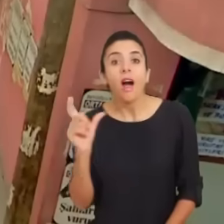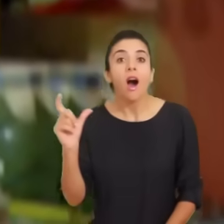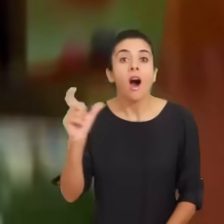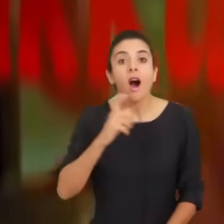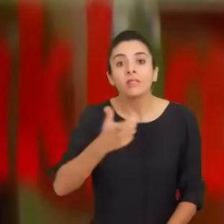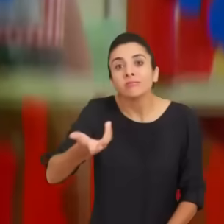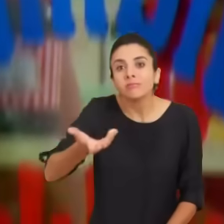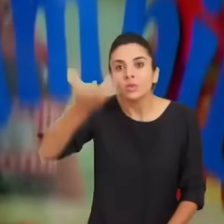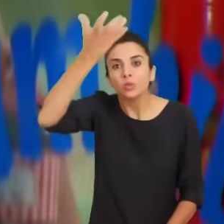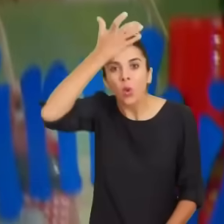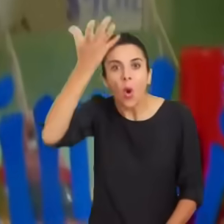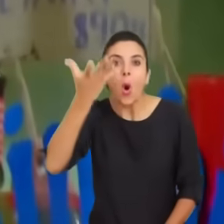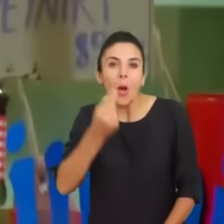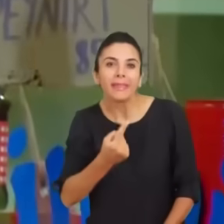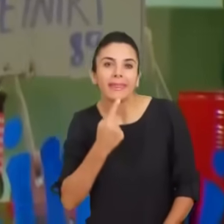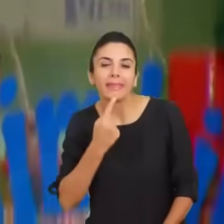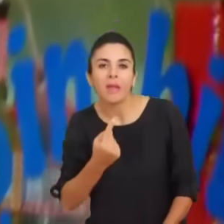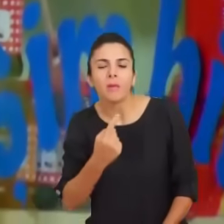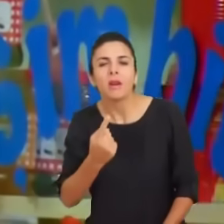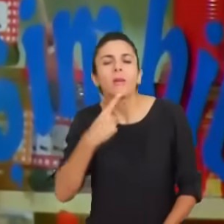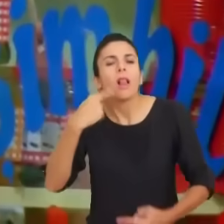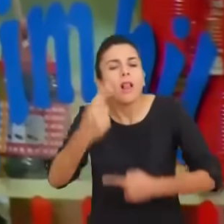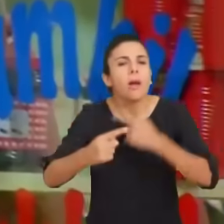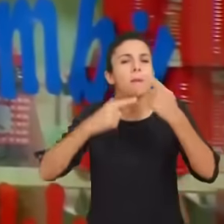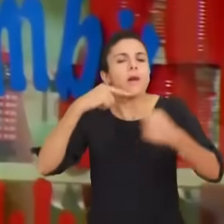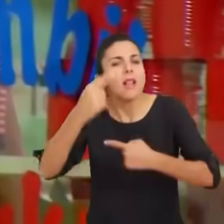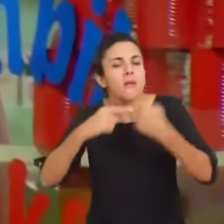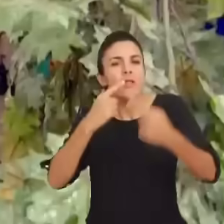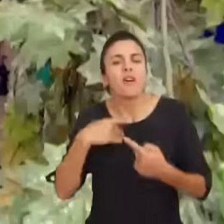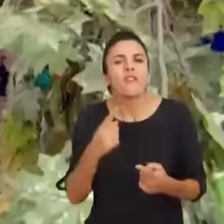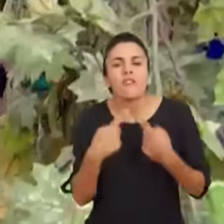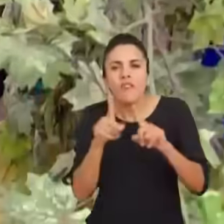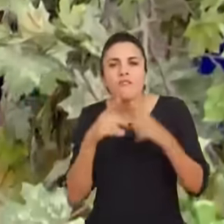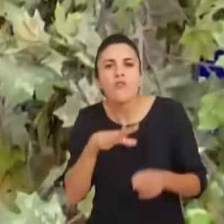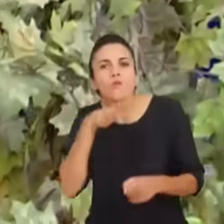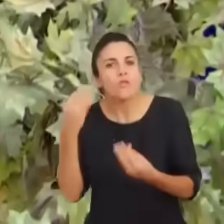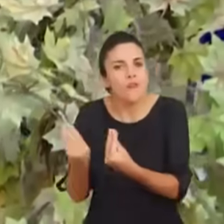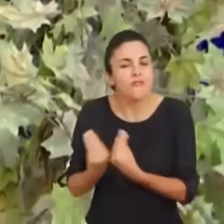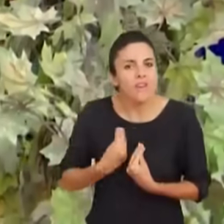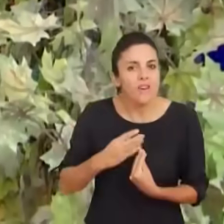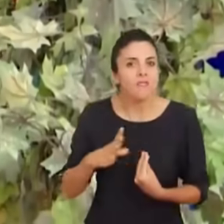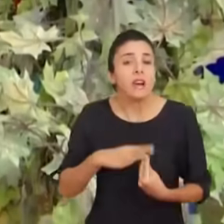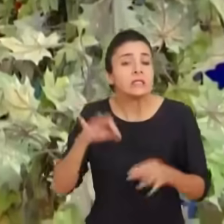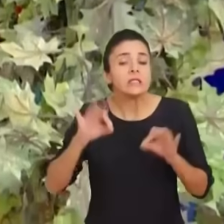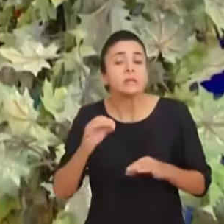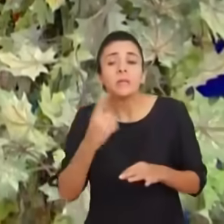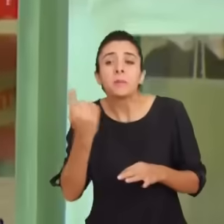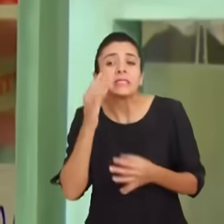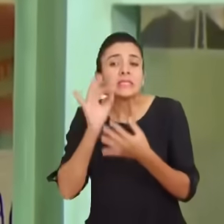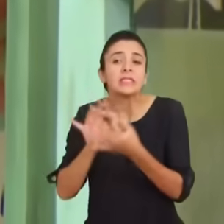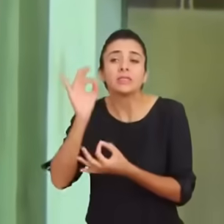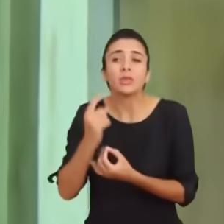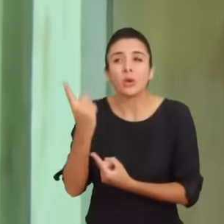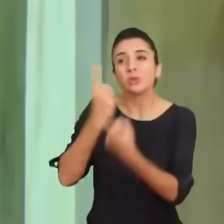sultan olduğundan mıdır nedir? Her yıl farklı mutluluklar getiriyordu bize. Şimdi birisi nerede o eski